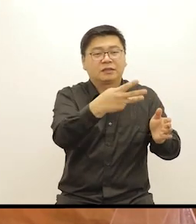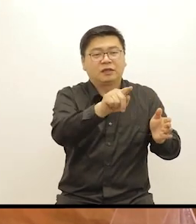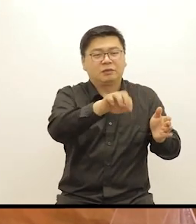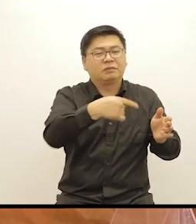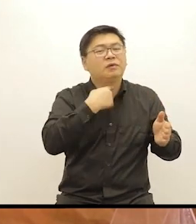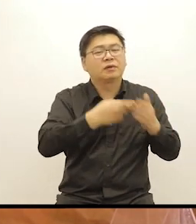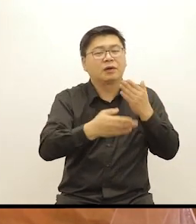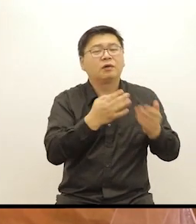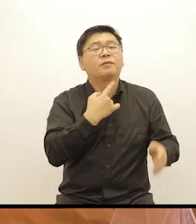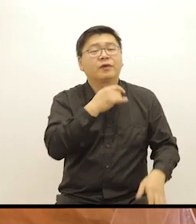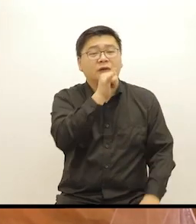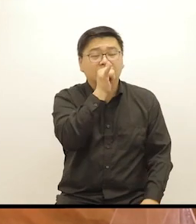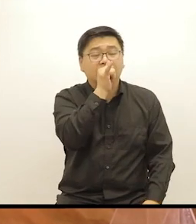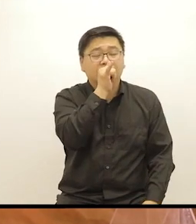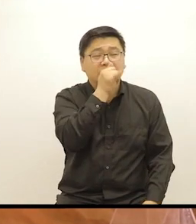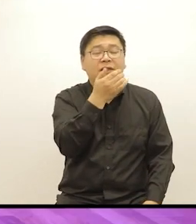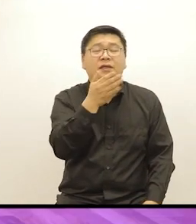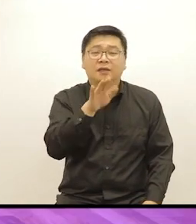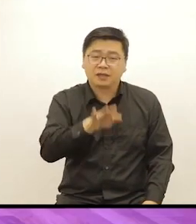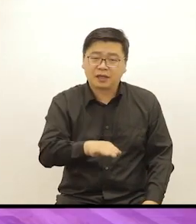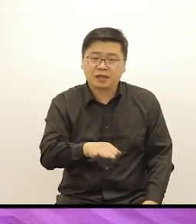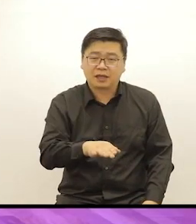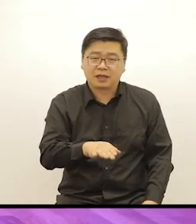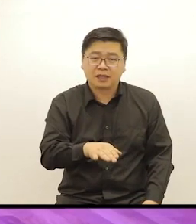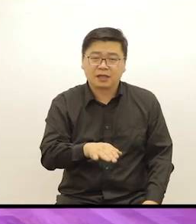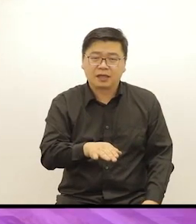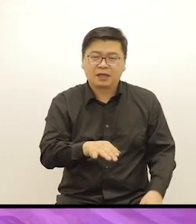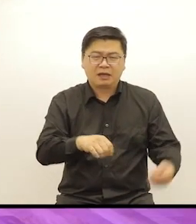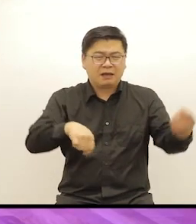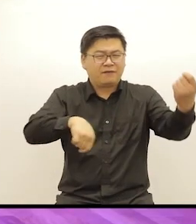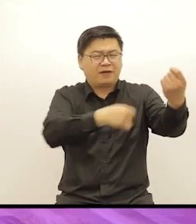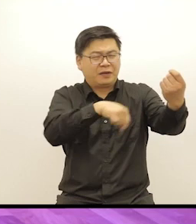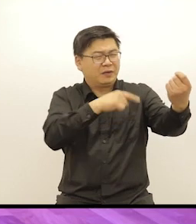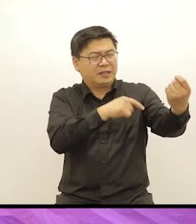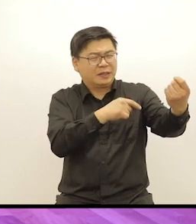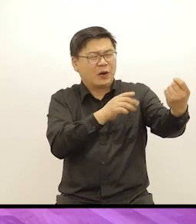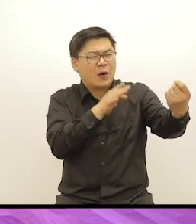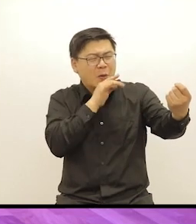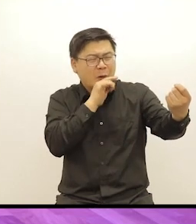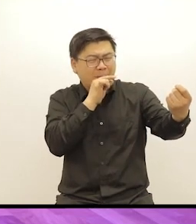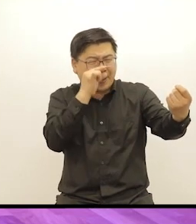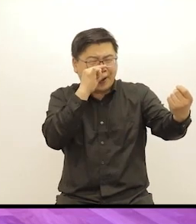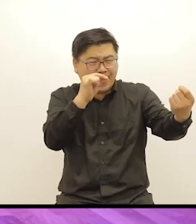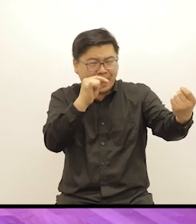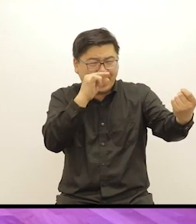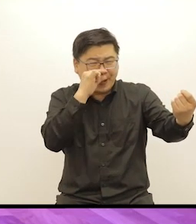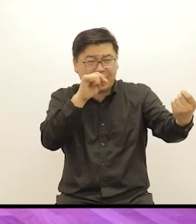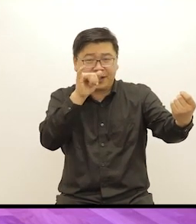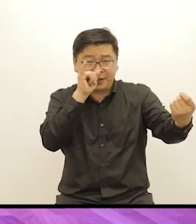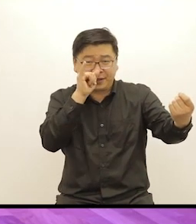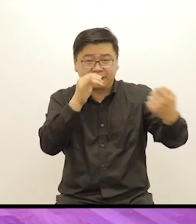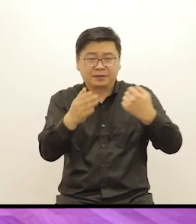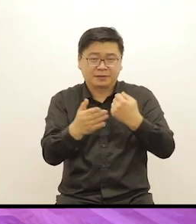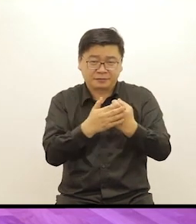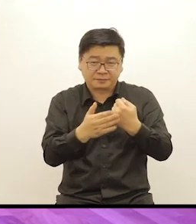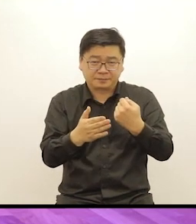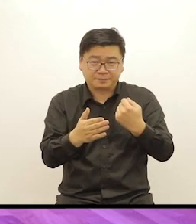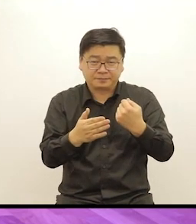겪었었는데 이제 그 바이올린이라는 악기가 워낙 섬세하기 때문에 네. 눈으로 보고